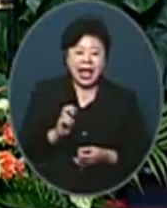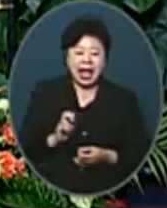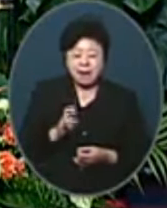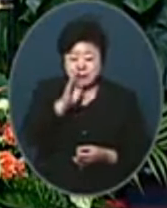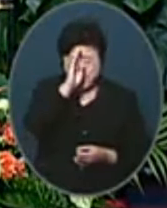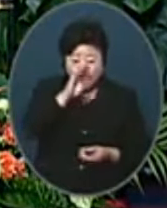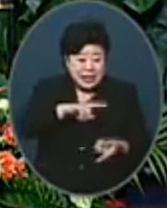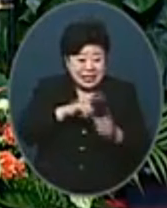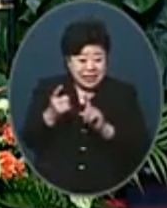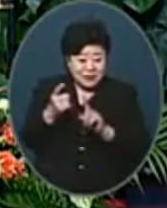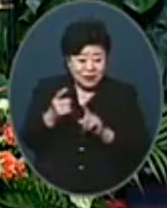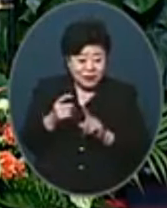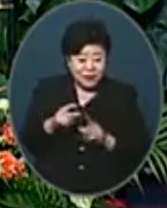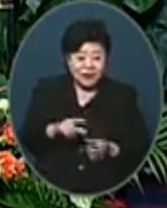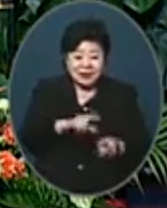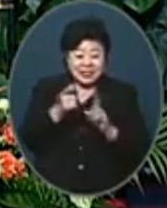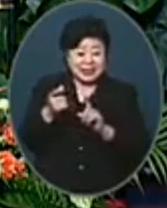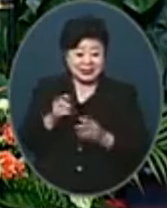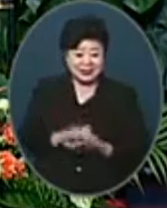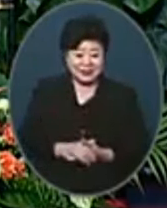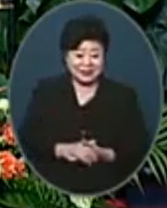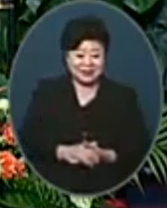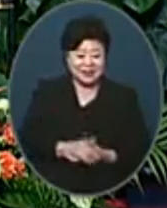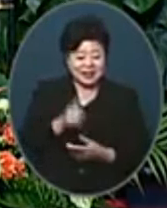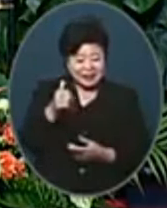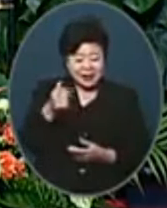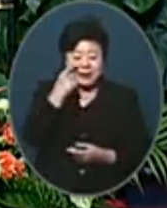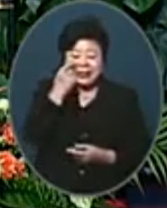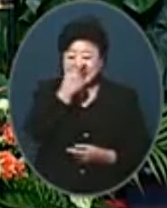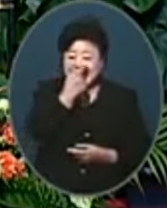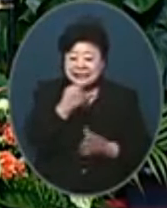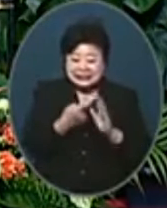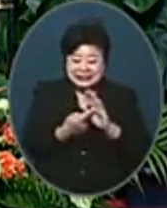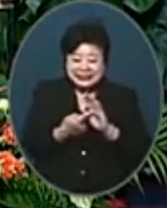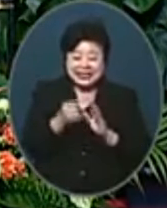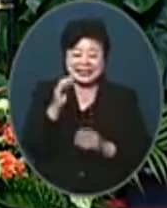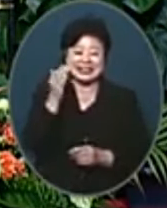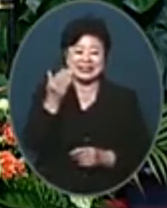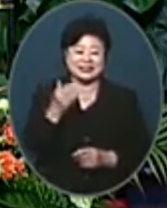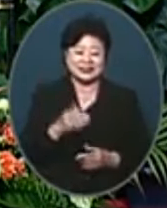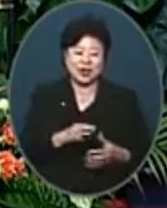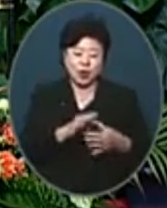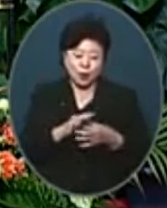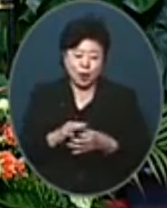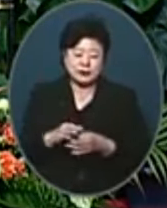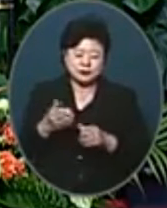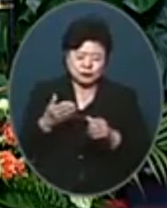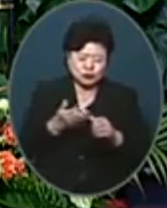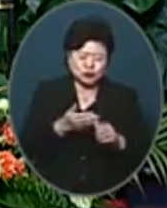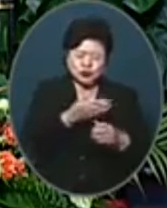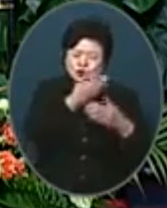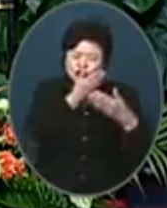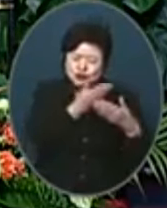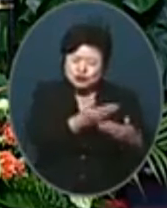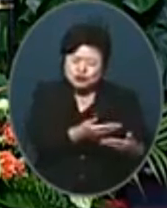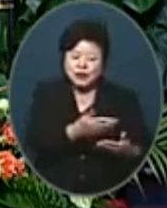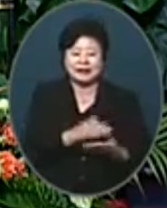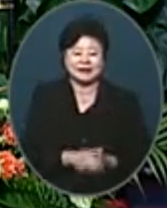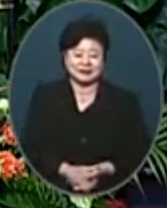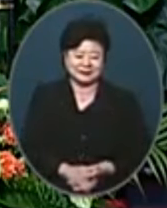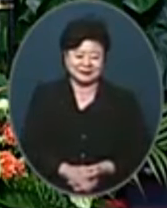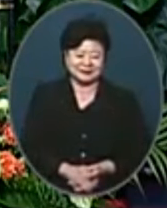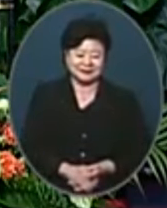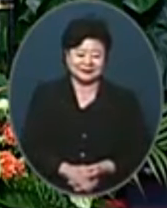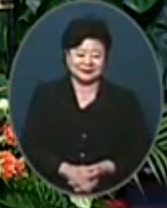것입니다. 그래서 그 남편이 간증하기를, 관심을 기울이는 것보다 더 중요한